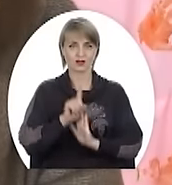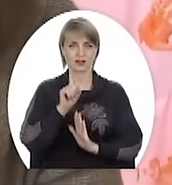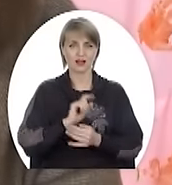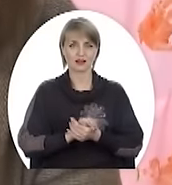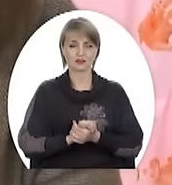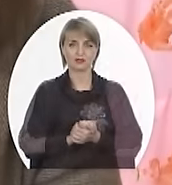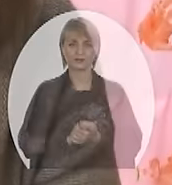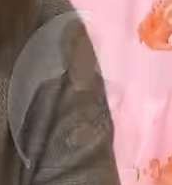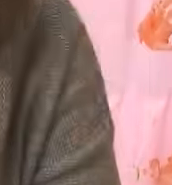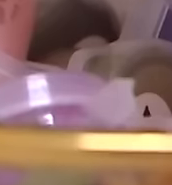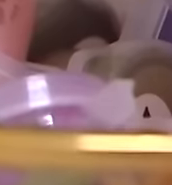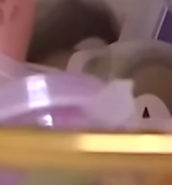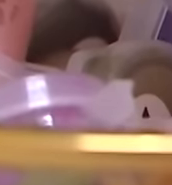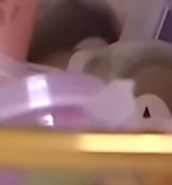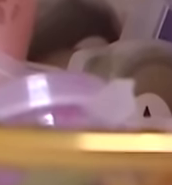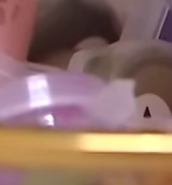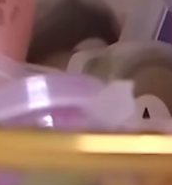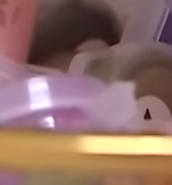Проявление творчества стало.